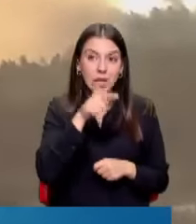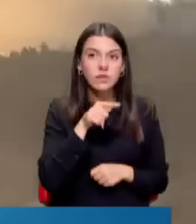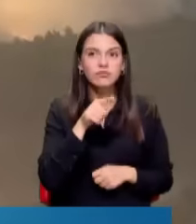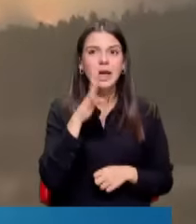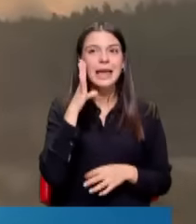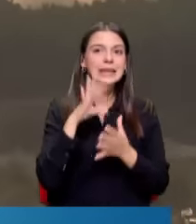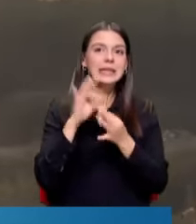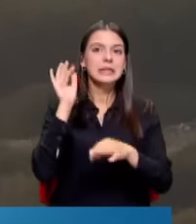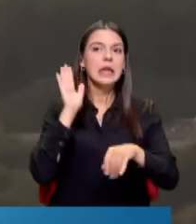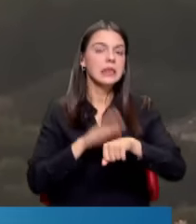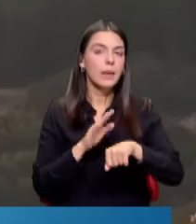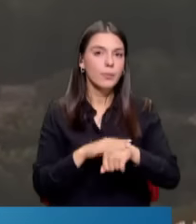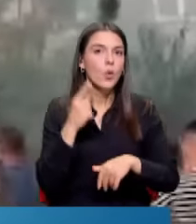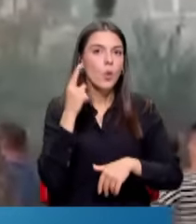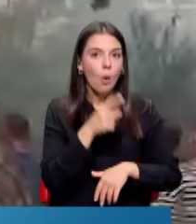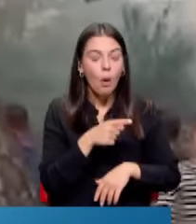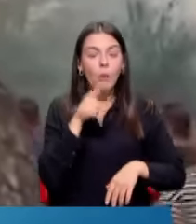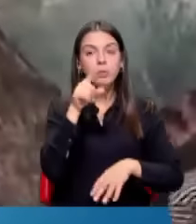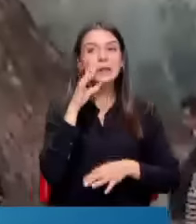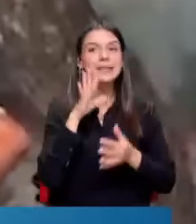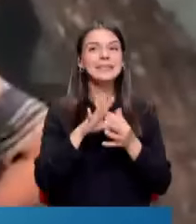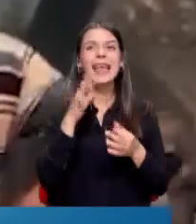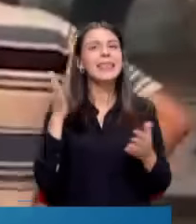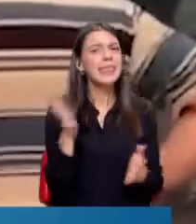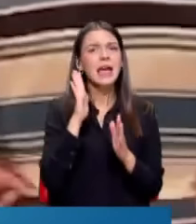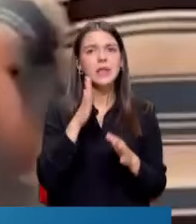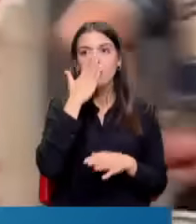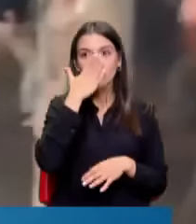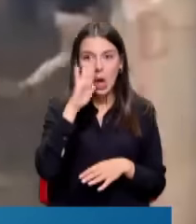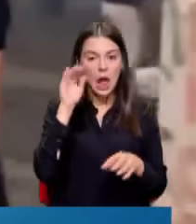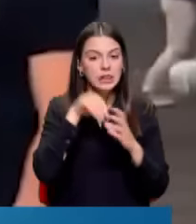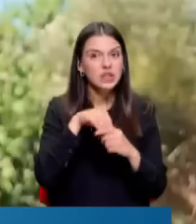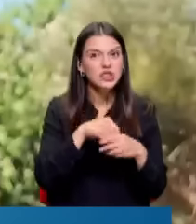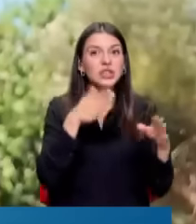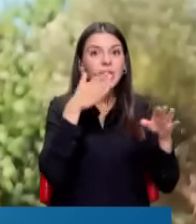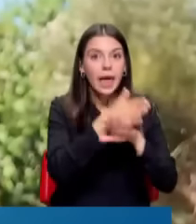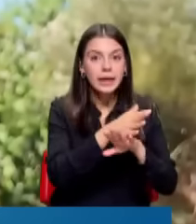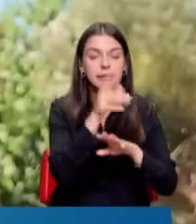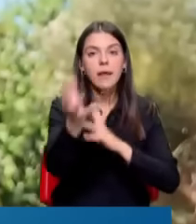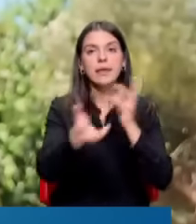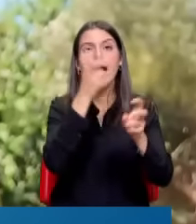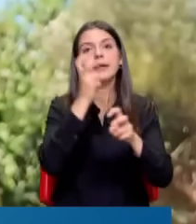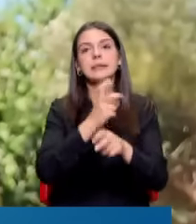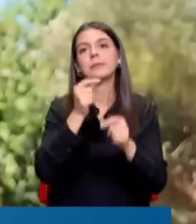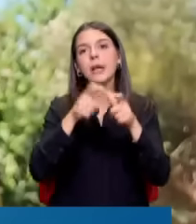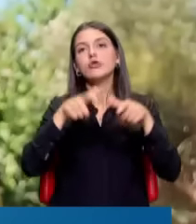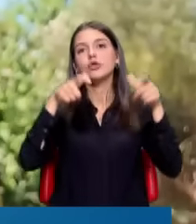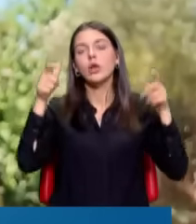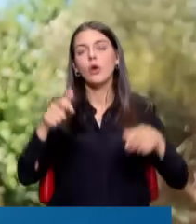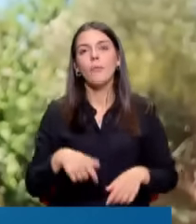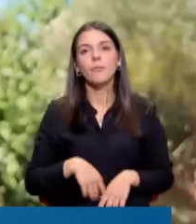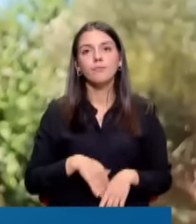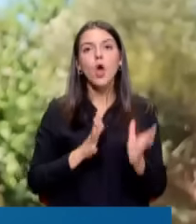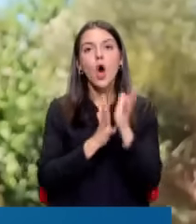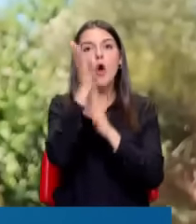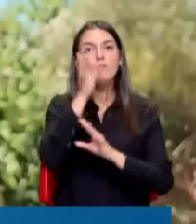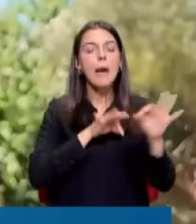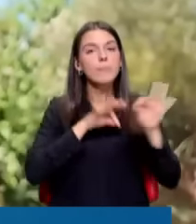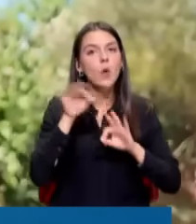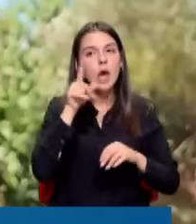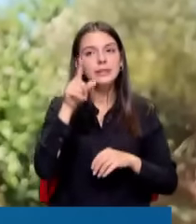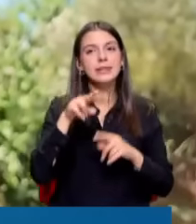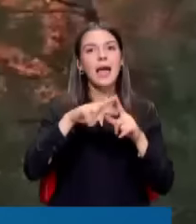insan kaynaklı olduğunu görüyoruz. Bu da demek ki insan ne kadar doğal ekosistemlerin içindeyse o kadar yangın riski artıyor. Orman mühendisi Profesör Doktor